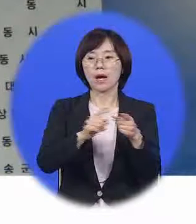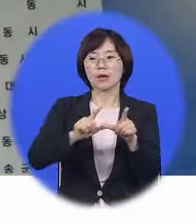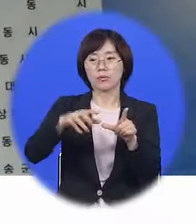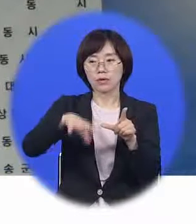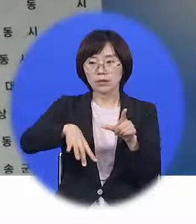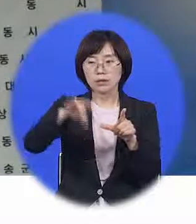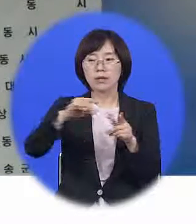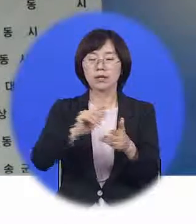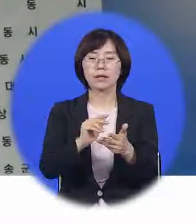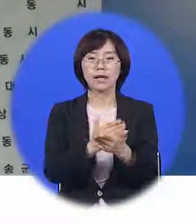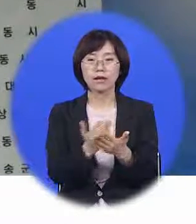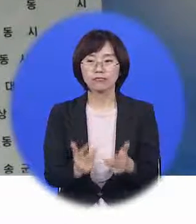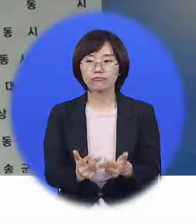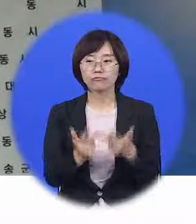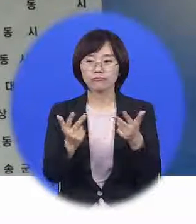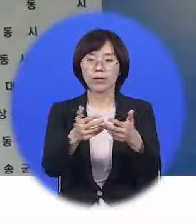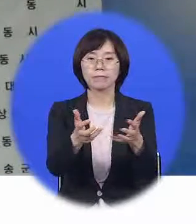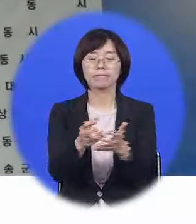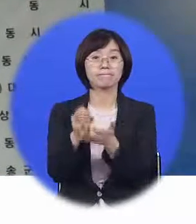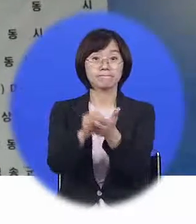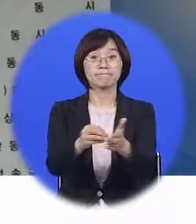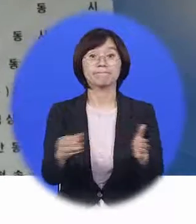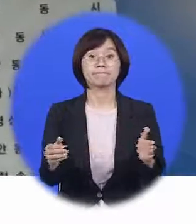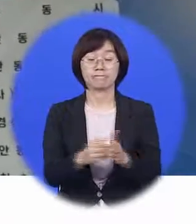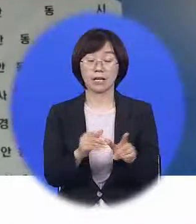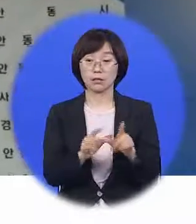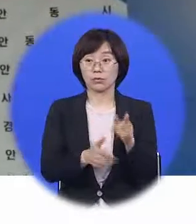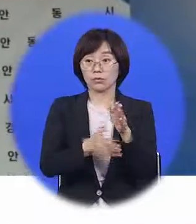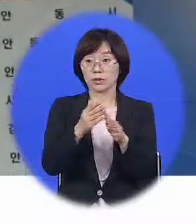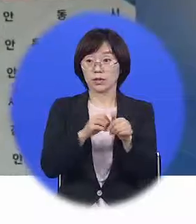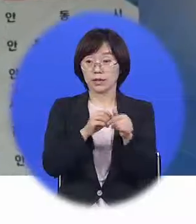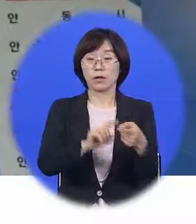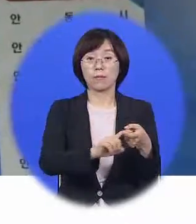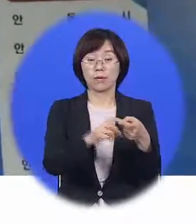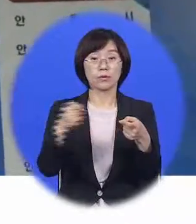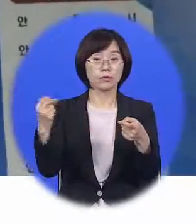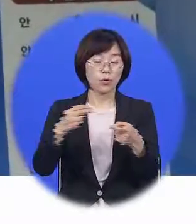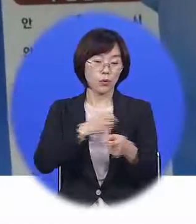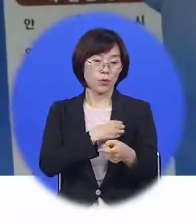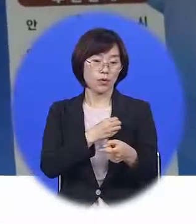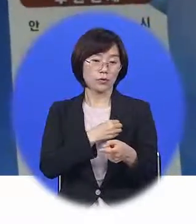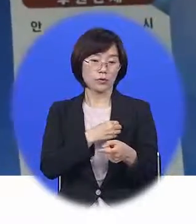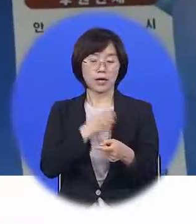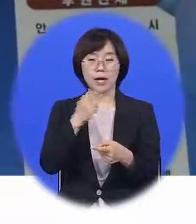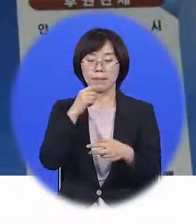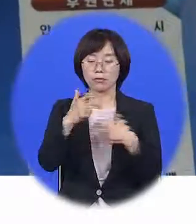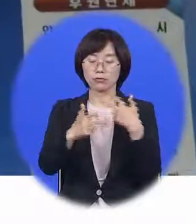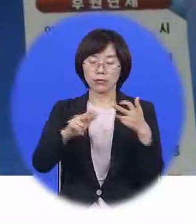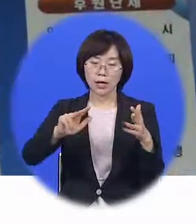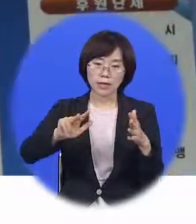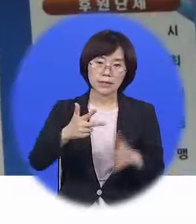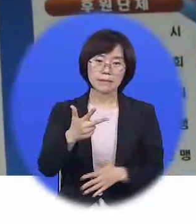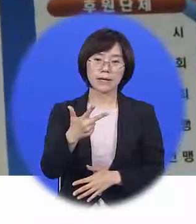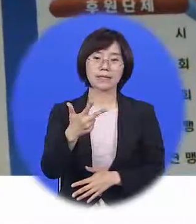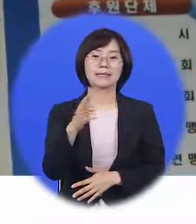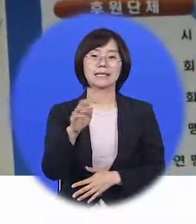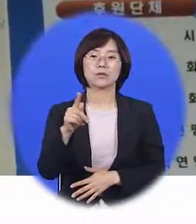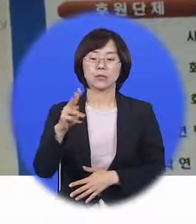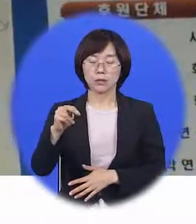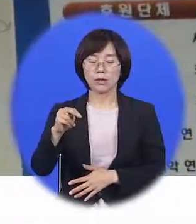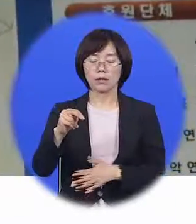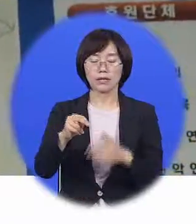처음으로 나눔 리더스 클럽에 가입했습니다. 안동시 산학연맹은 또 회원들이 백두대간 740km